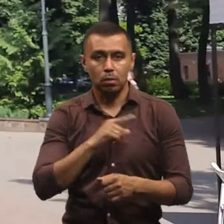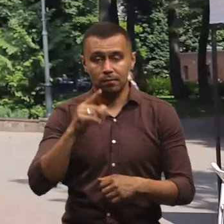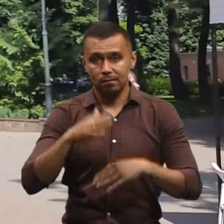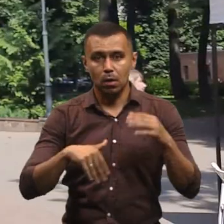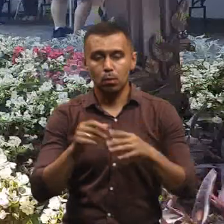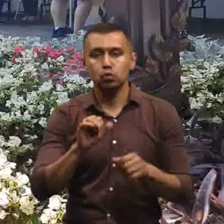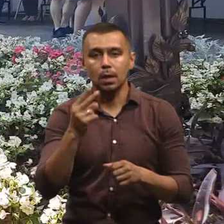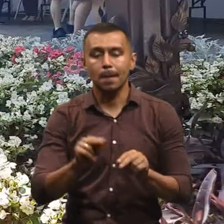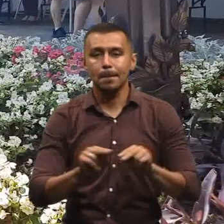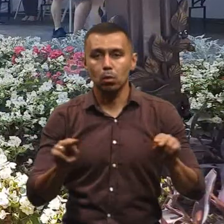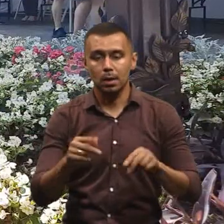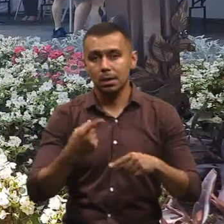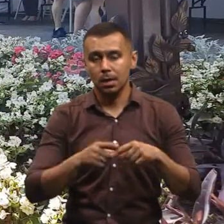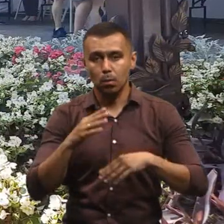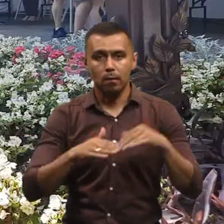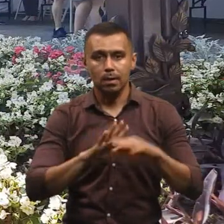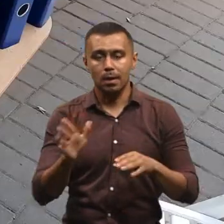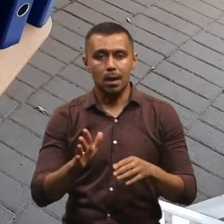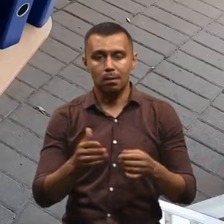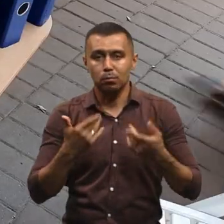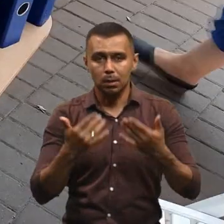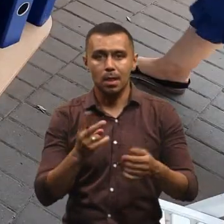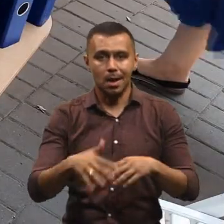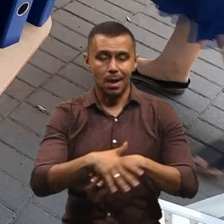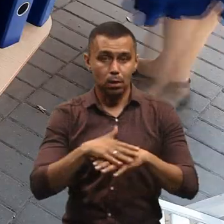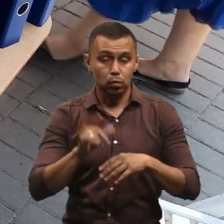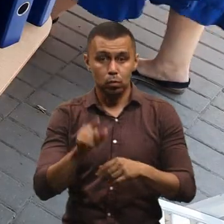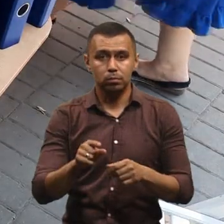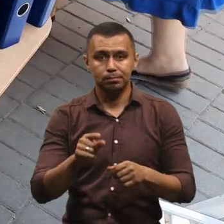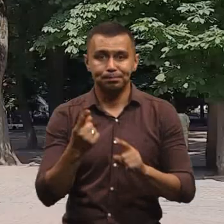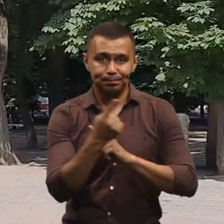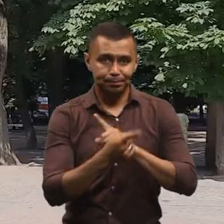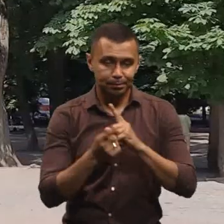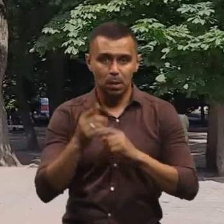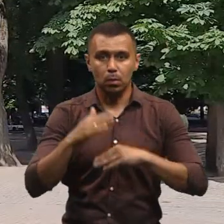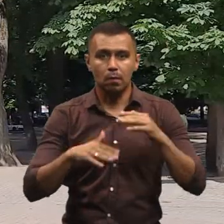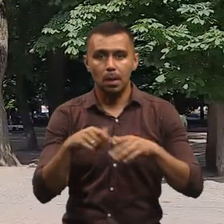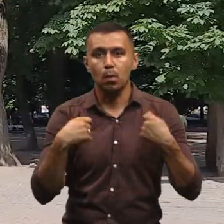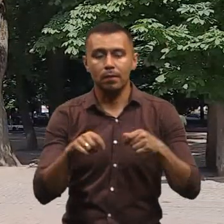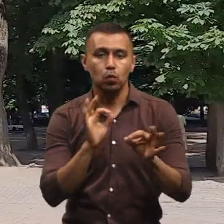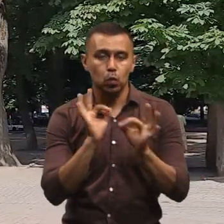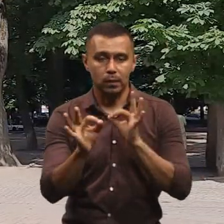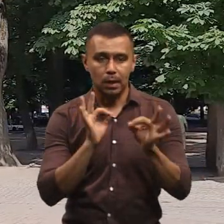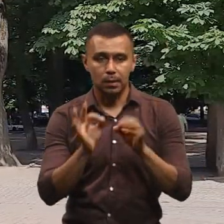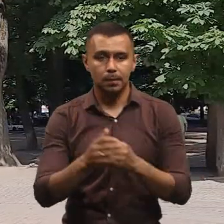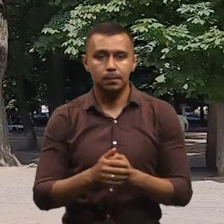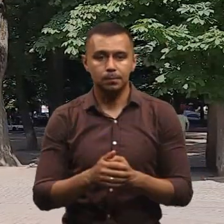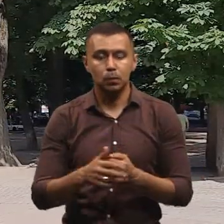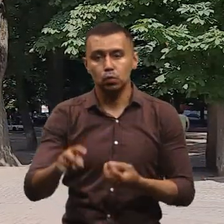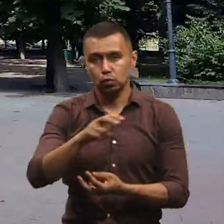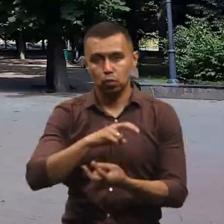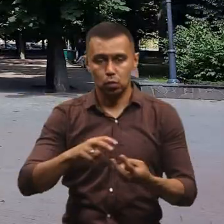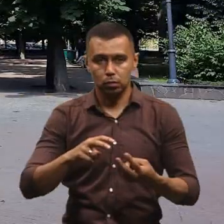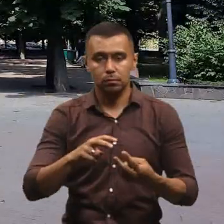соціальний педагог каже Ця професія не затребувана на ринку тому перекваліфікувався на продавця-консультанта підшуковою